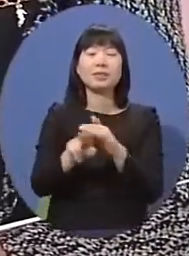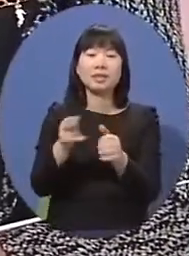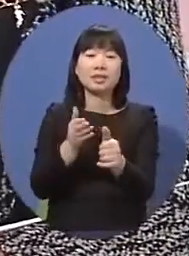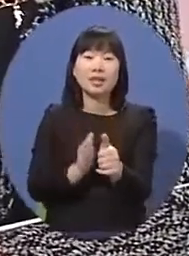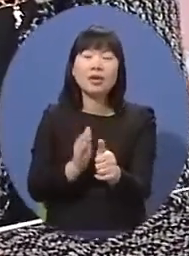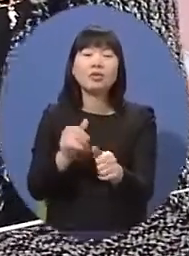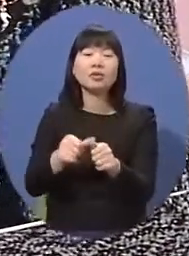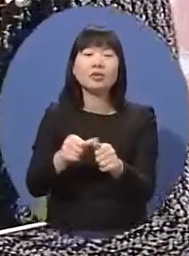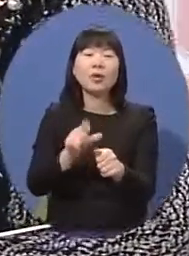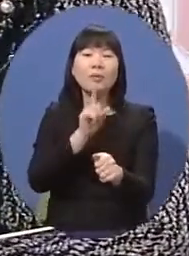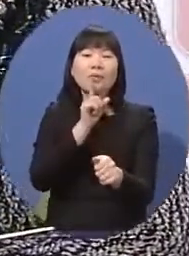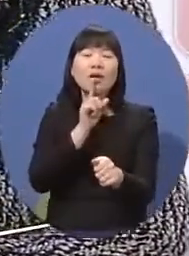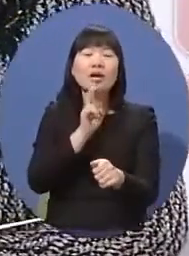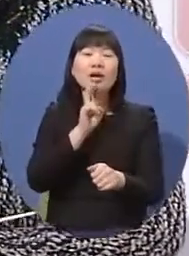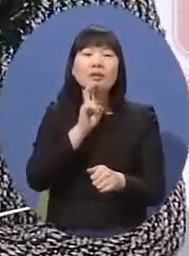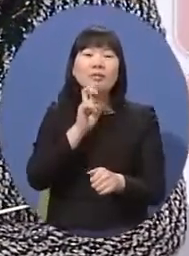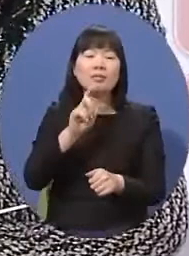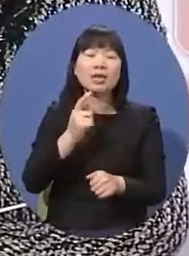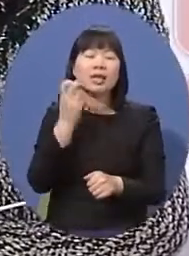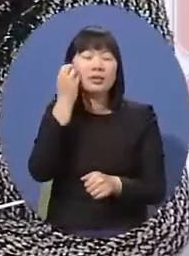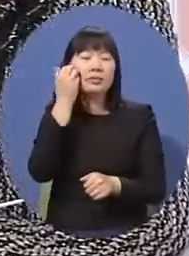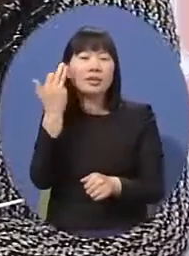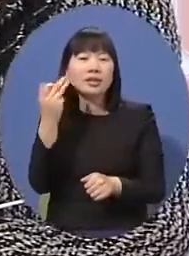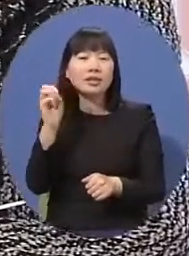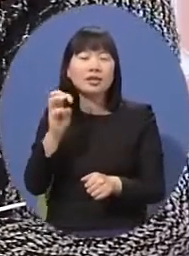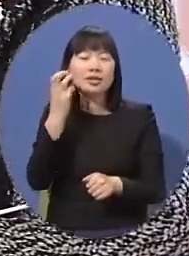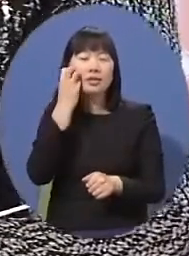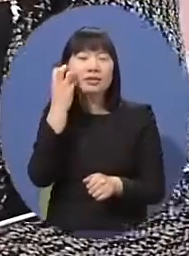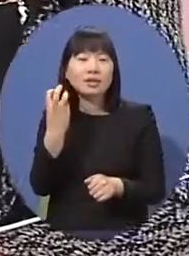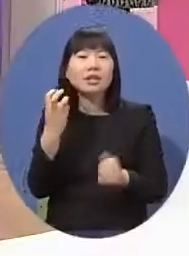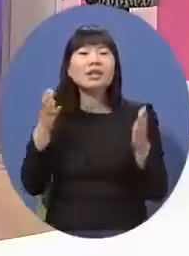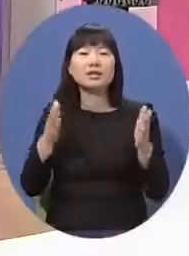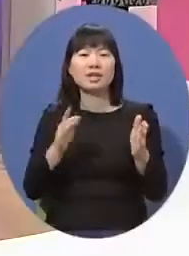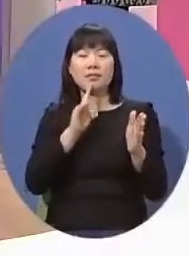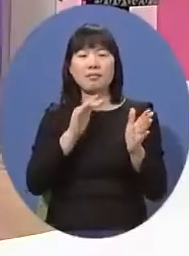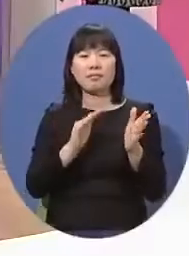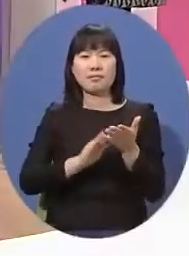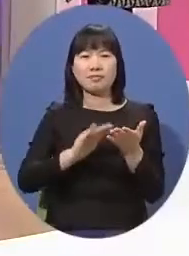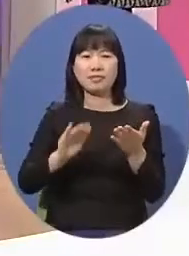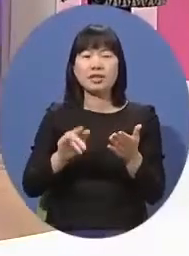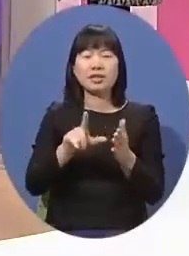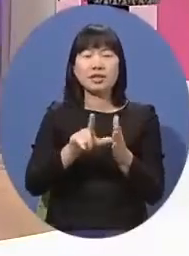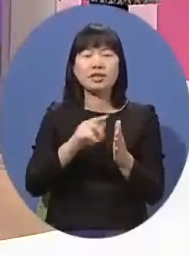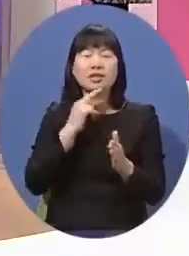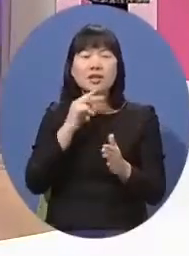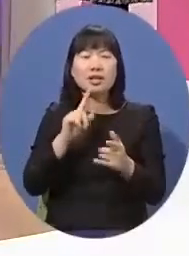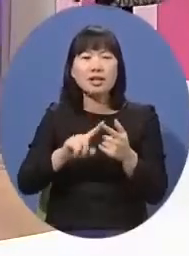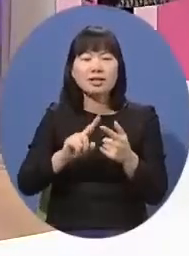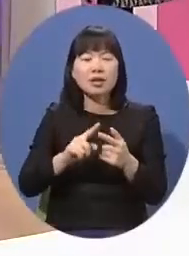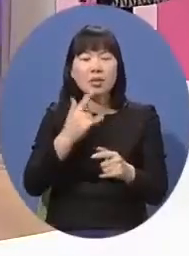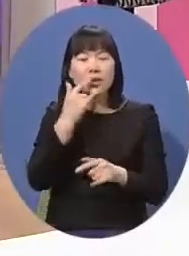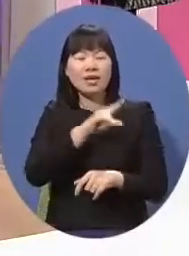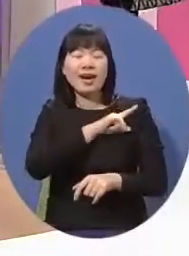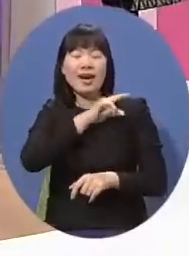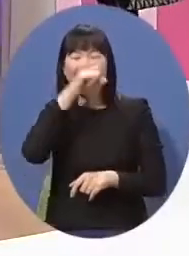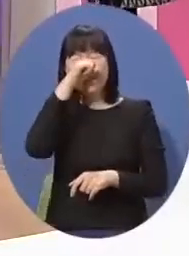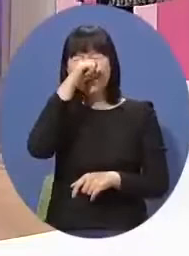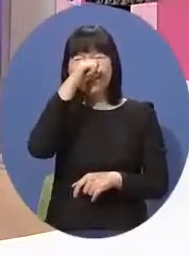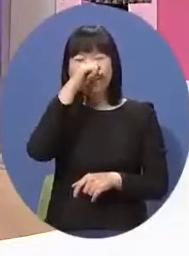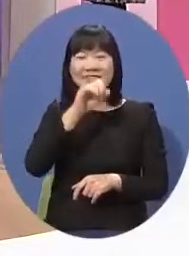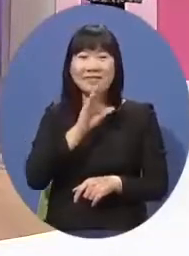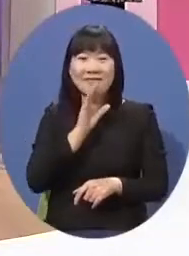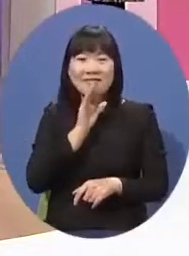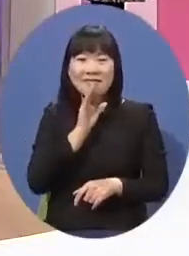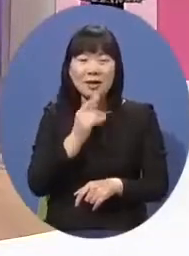피하세요라고 조언하는 게 만 18개월에서 30개월 사이예요. 아, 그래요. 그런데 요 터울은 부모님들이 가장 좋아하는